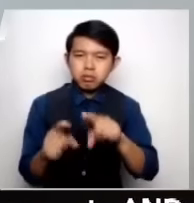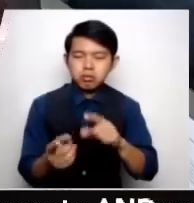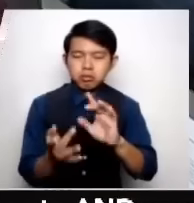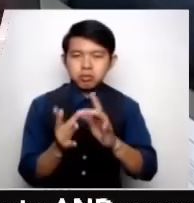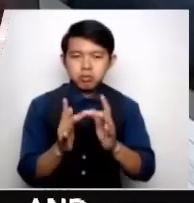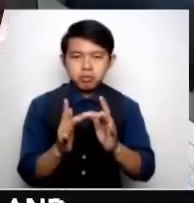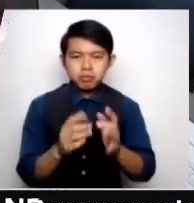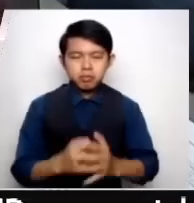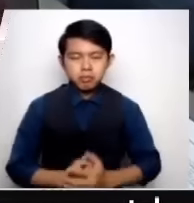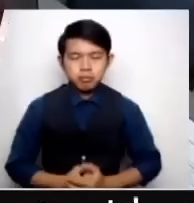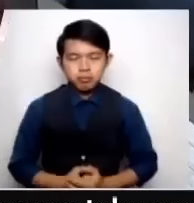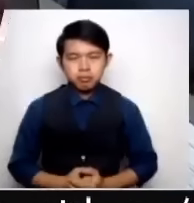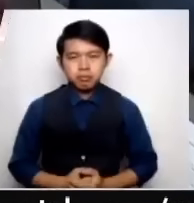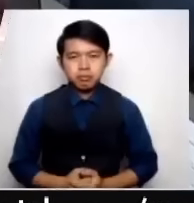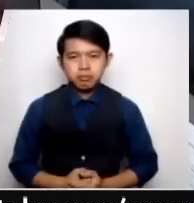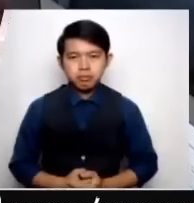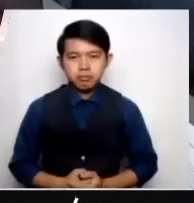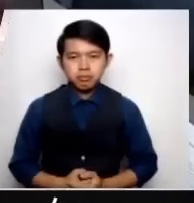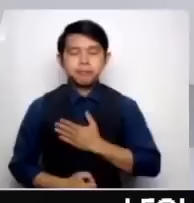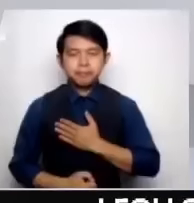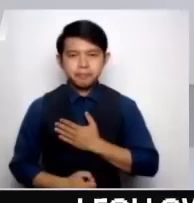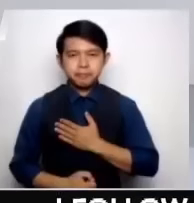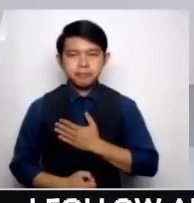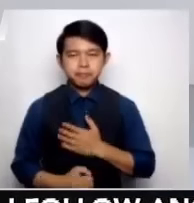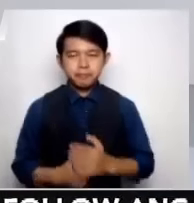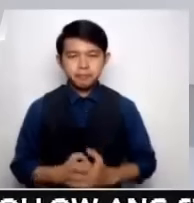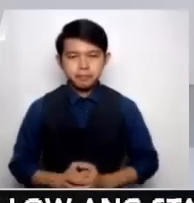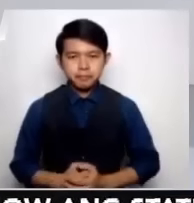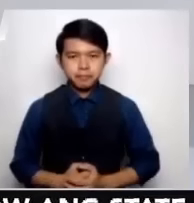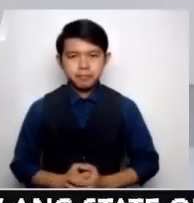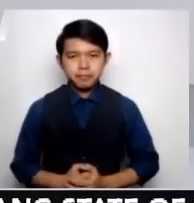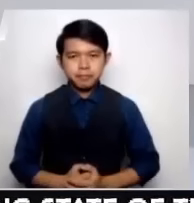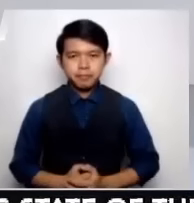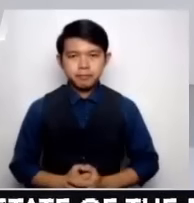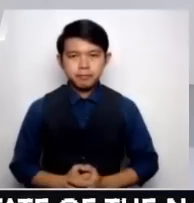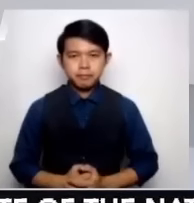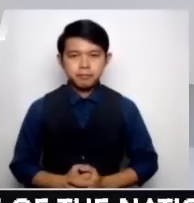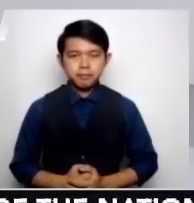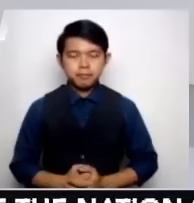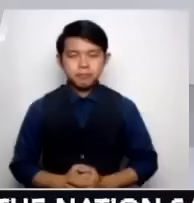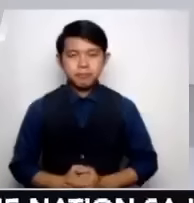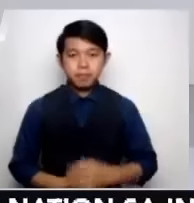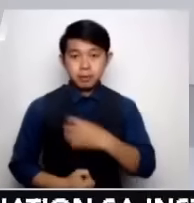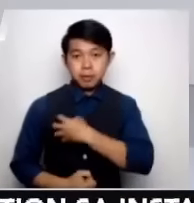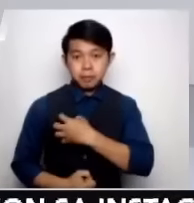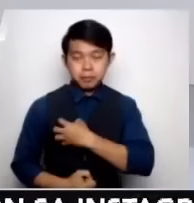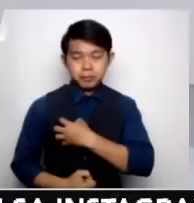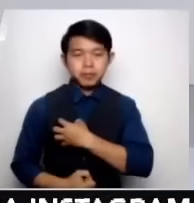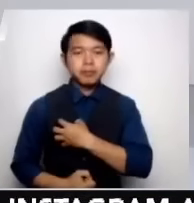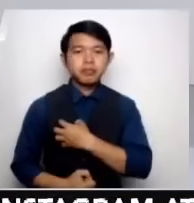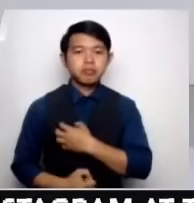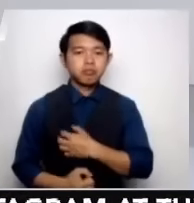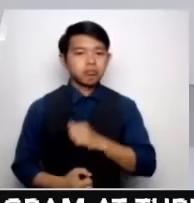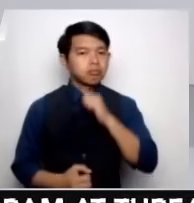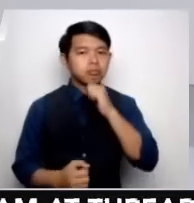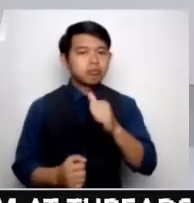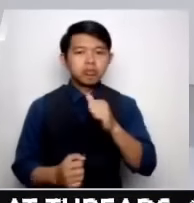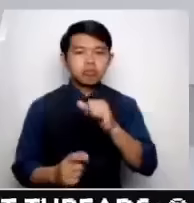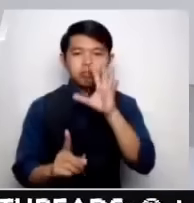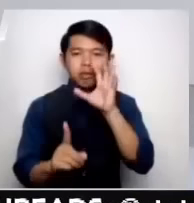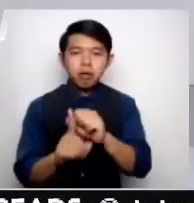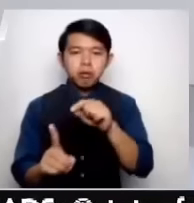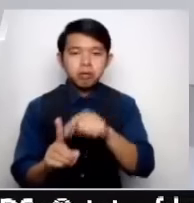sa GMA Integrated News. Bigong maaresto ng mga pulisya sa ikalawang tangka ang aktor na si Ken Chan at pitong